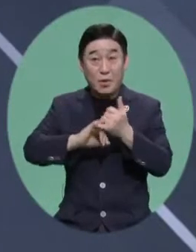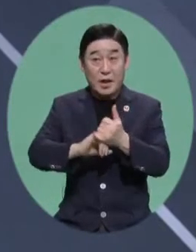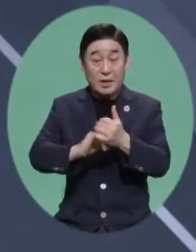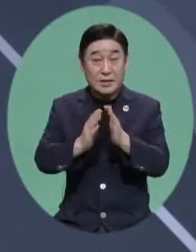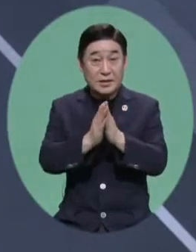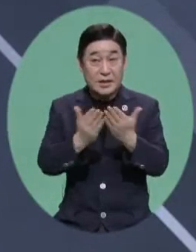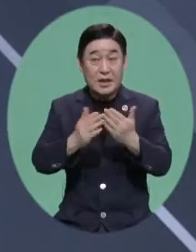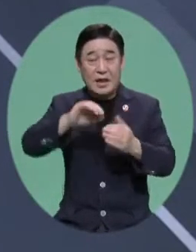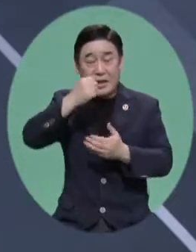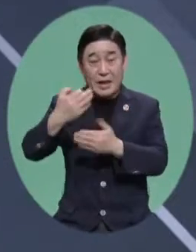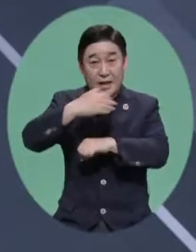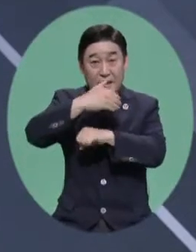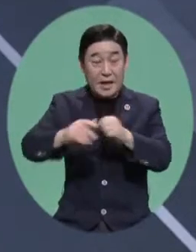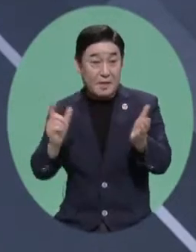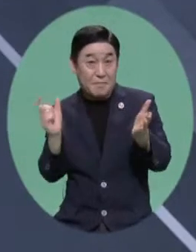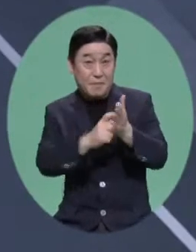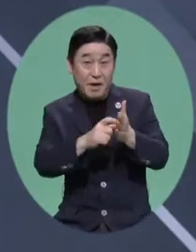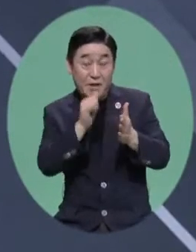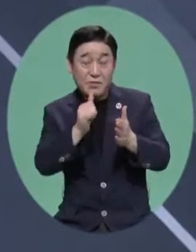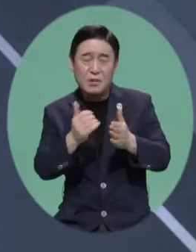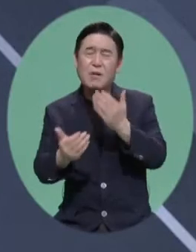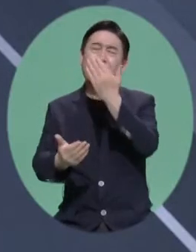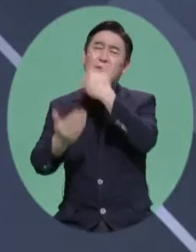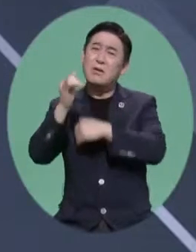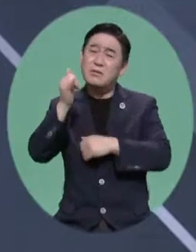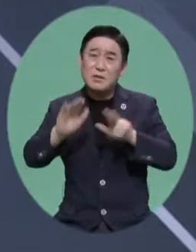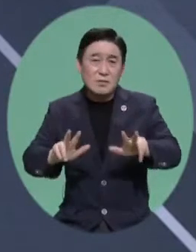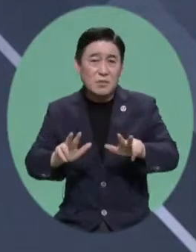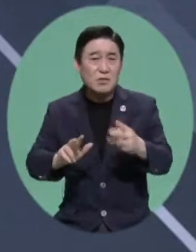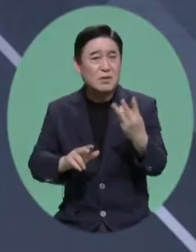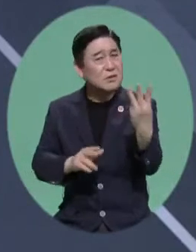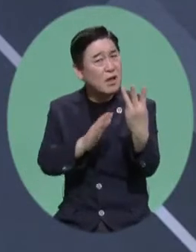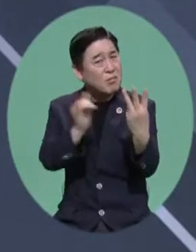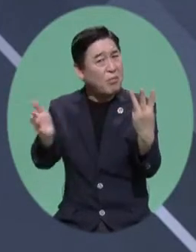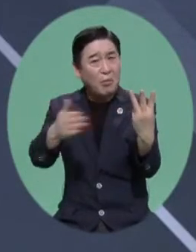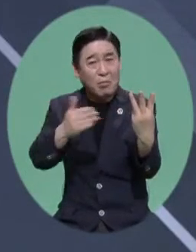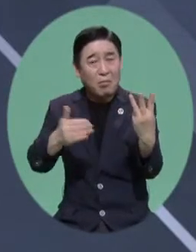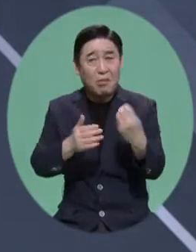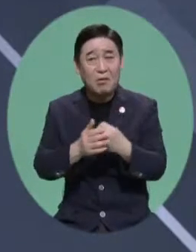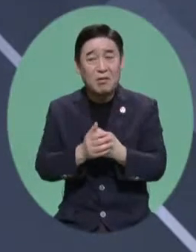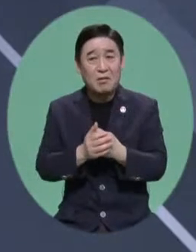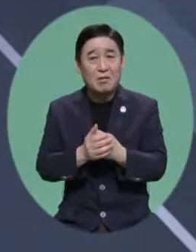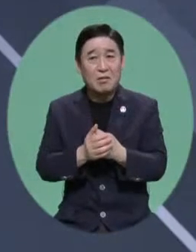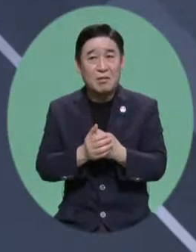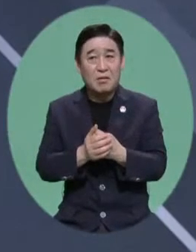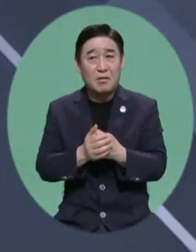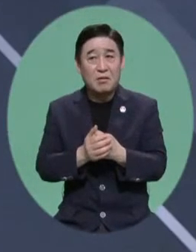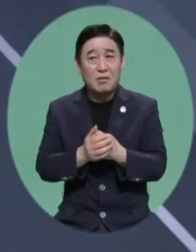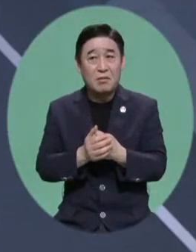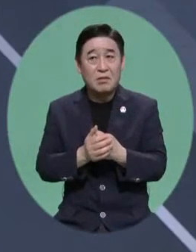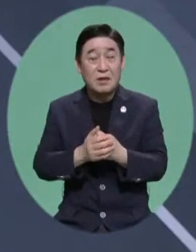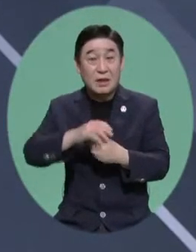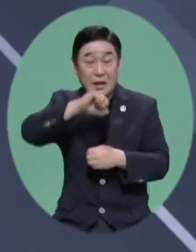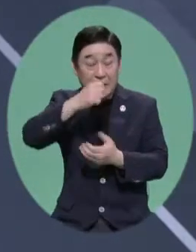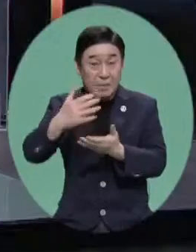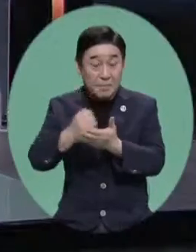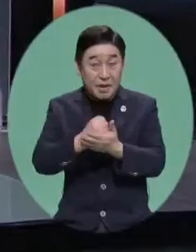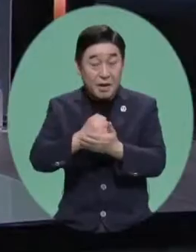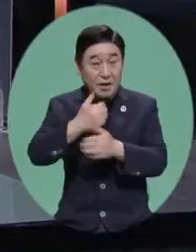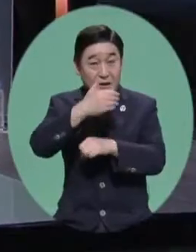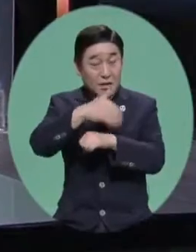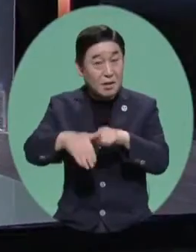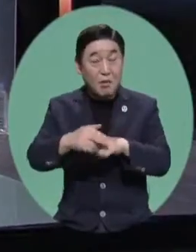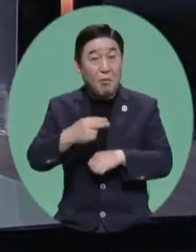예제 종교의 단 했습니다 근데 으 으 무것도 안내고 지금 막 지금 공약 8부